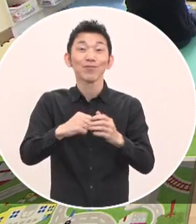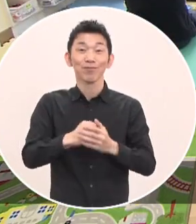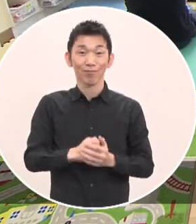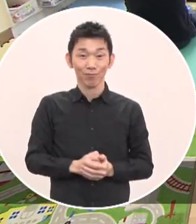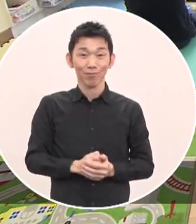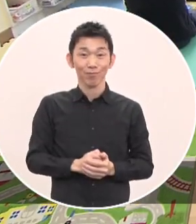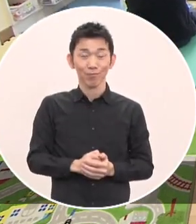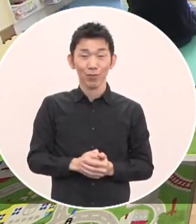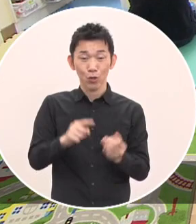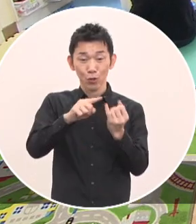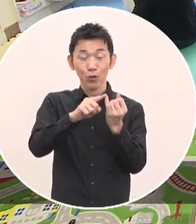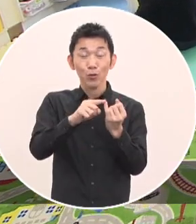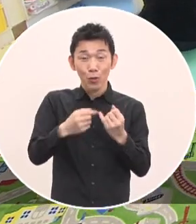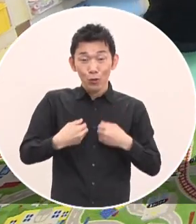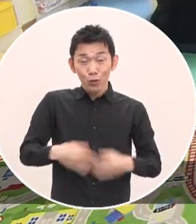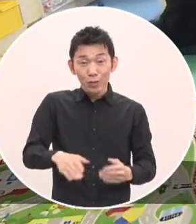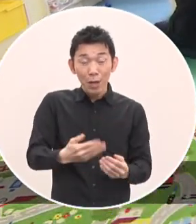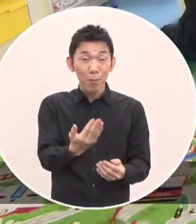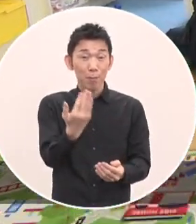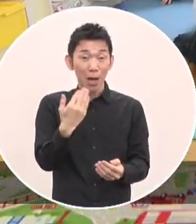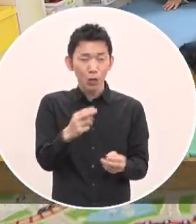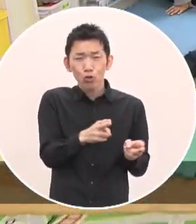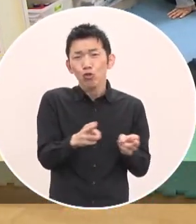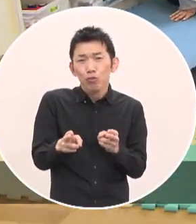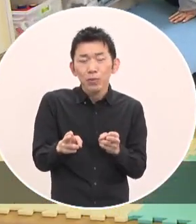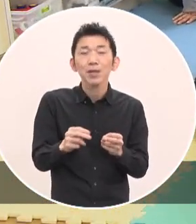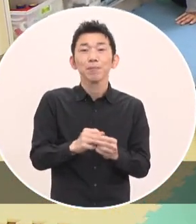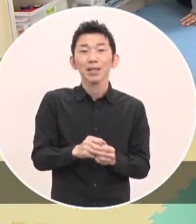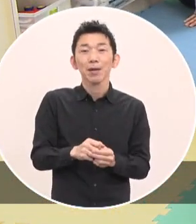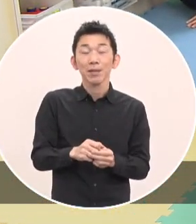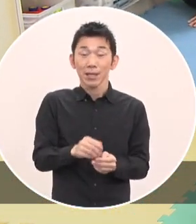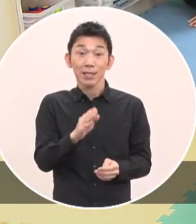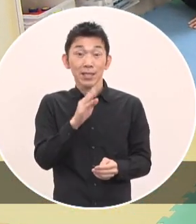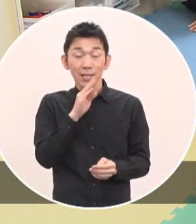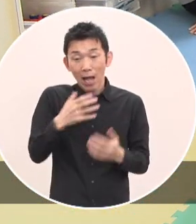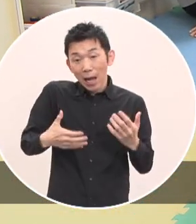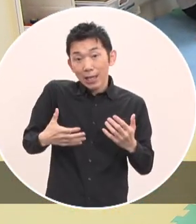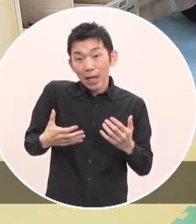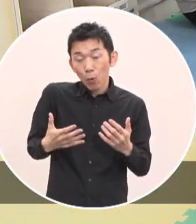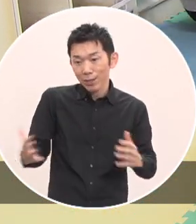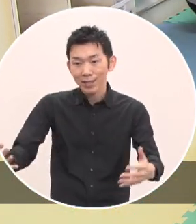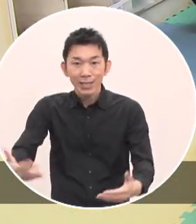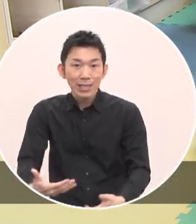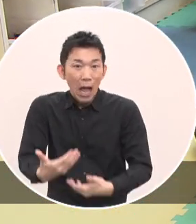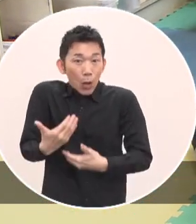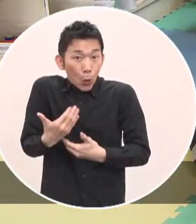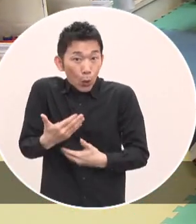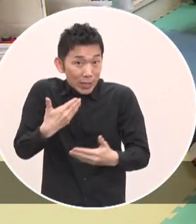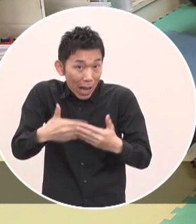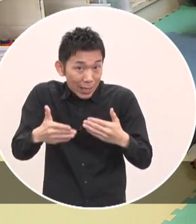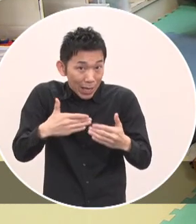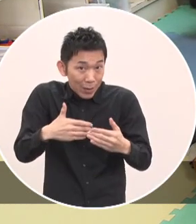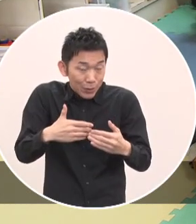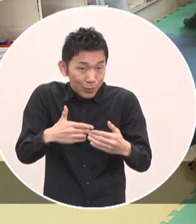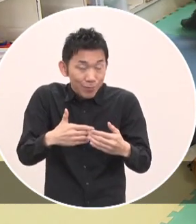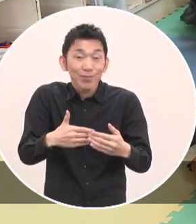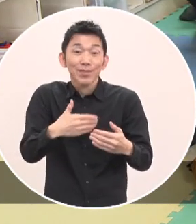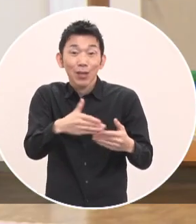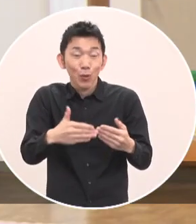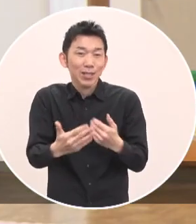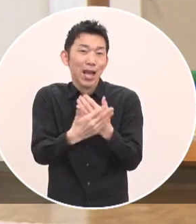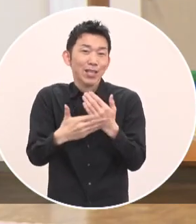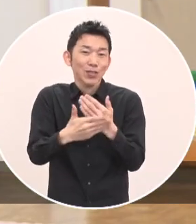出産前の準備物それから赤ちゃんを直接抱かせていただいたり直接体験を大事にしており